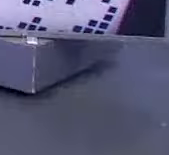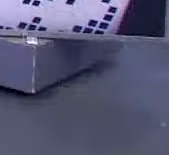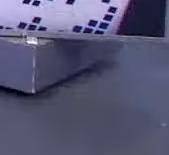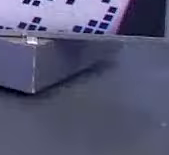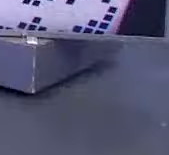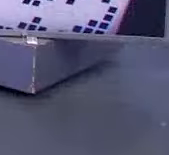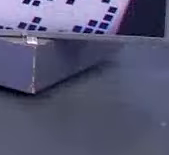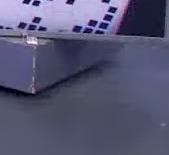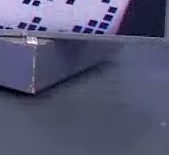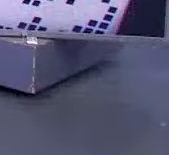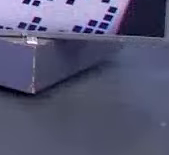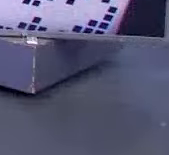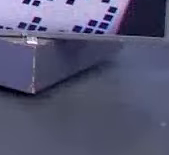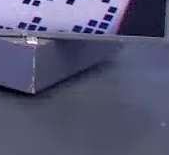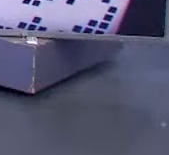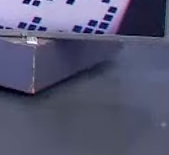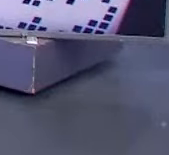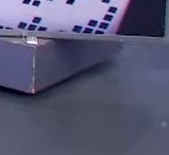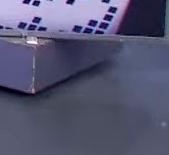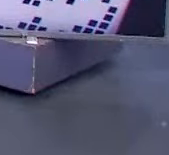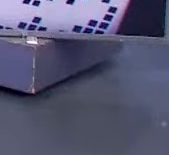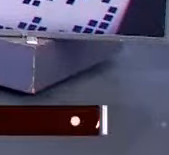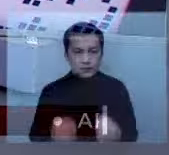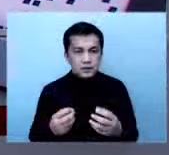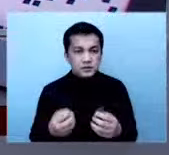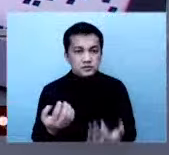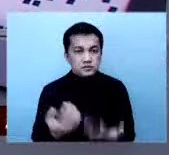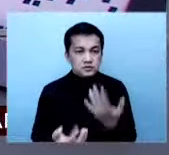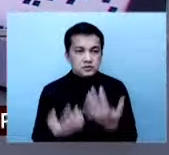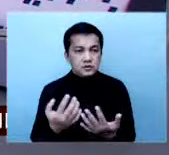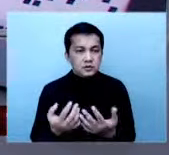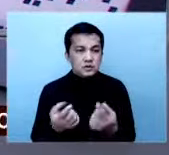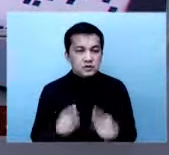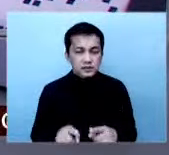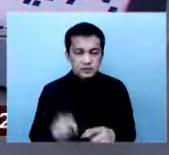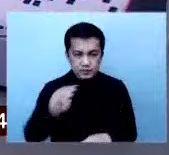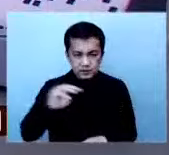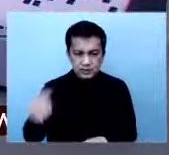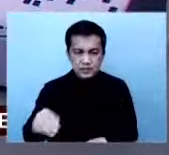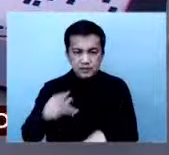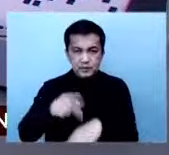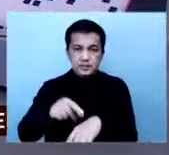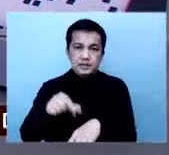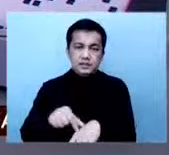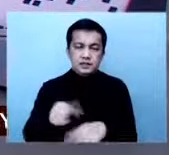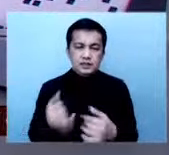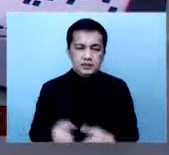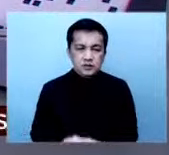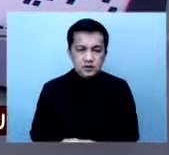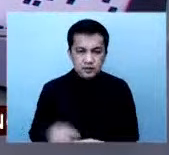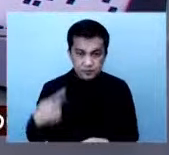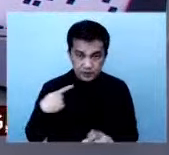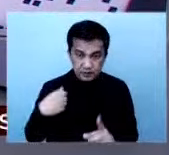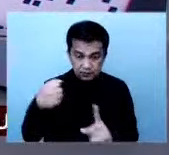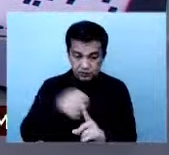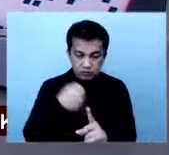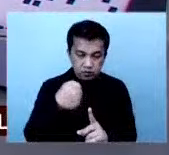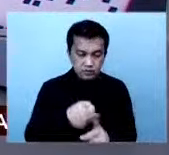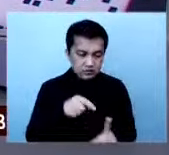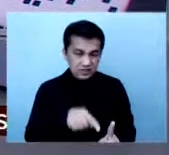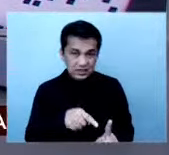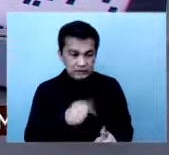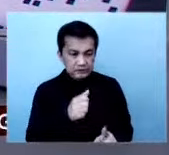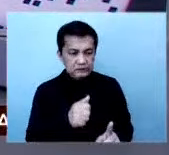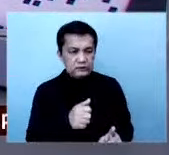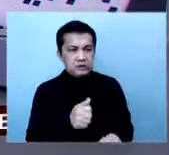na kaliwat ka ng sunog ang Subic Club sa Maynila at parañque ngayong araw Mayon pang binugbog dahil inakusahang nagnakaw